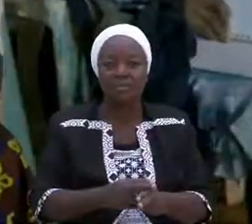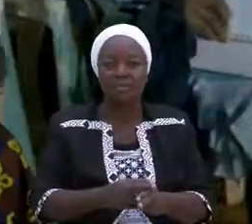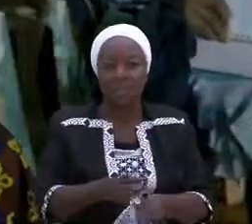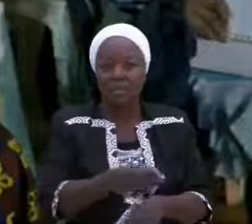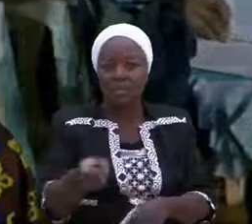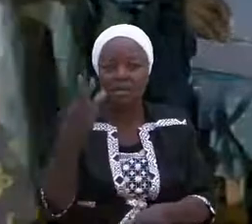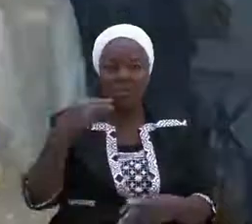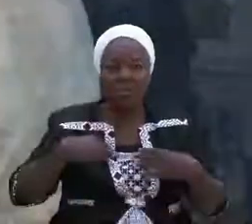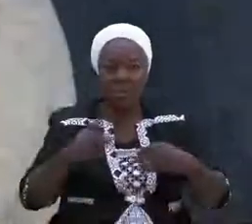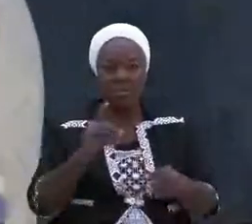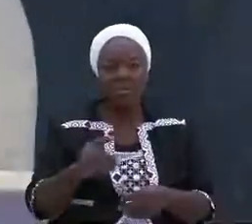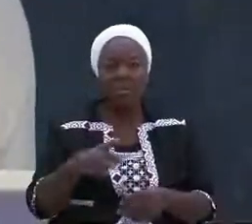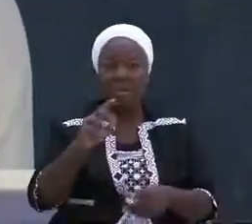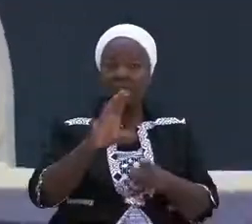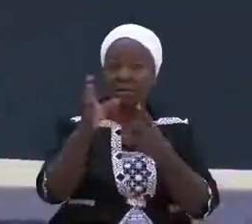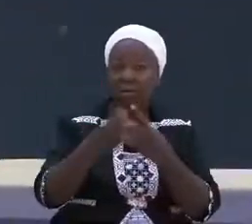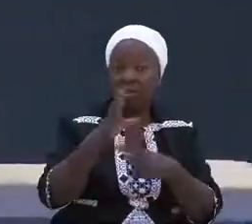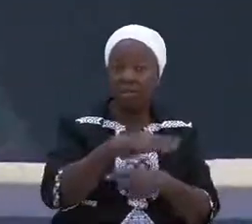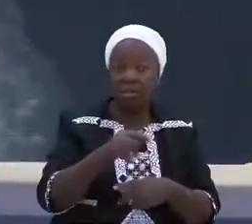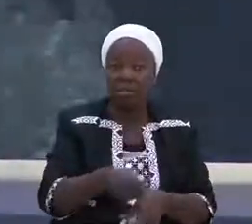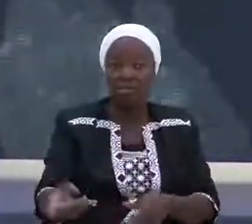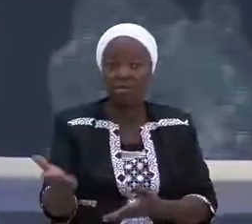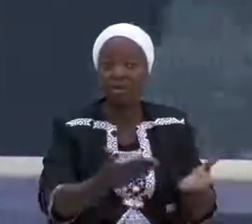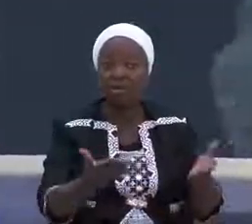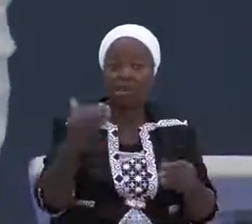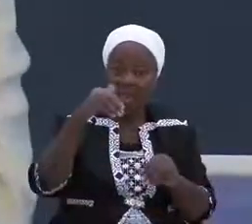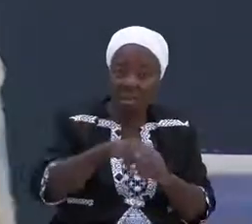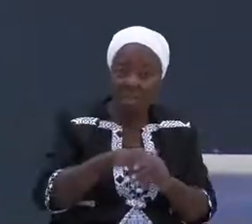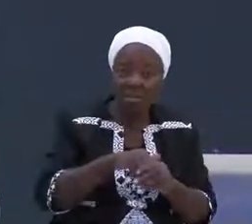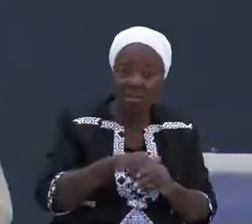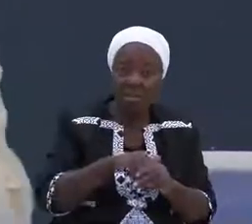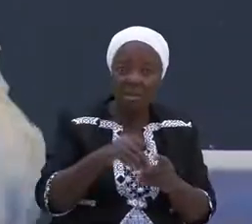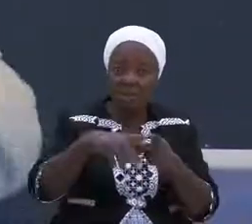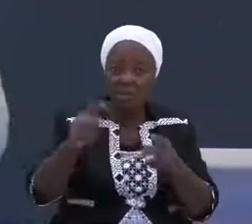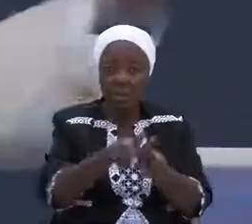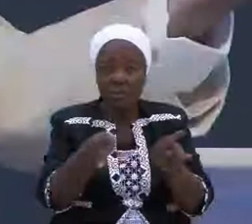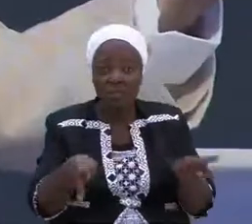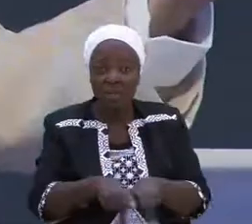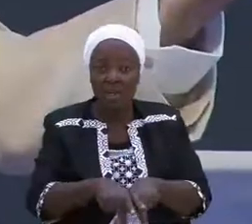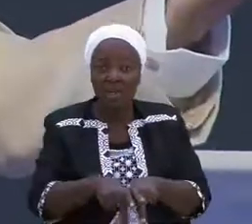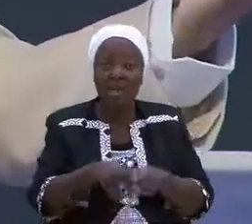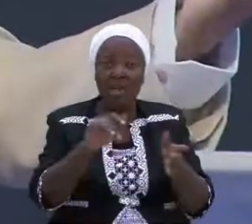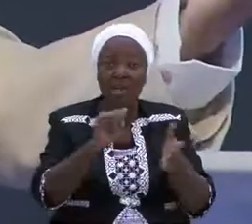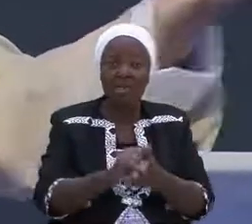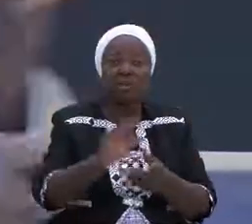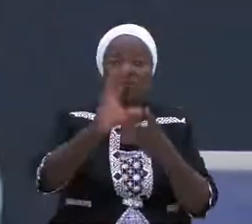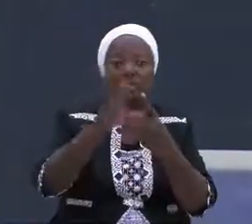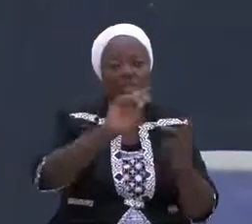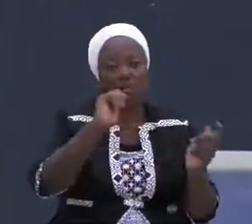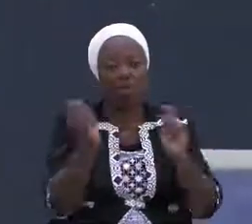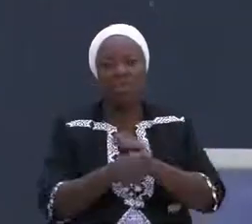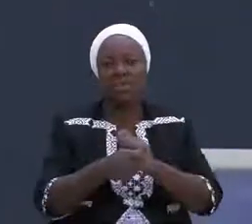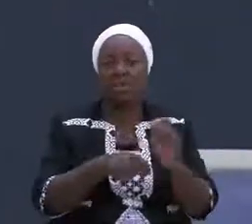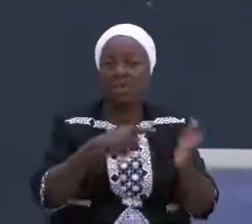Il fut guéri. La condition qu'ils ont amenée au lieu, cette condition a changé.